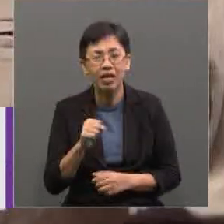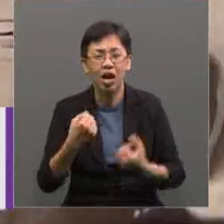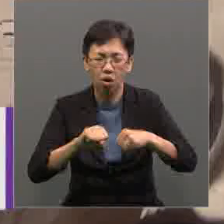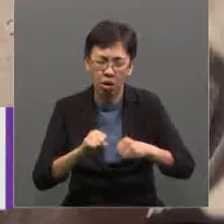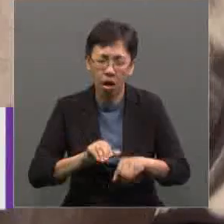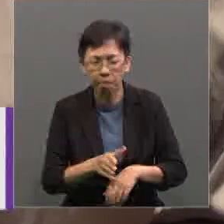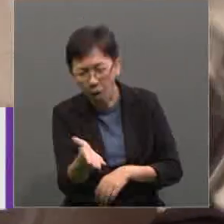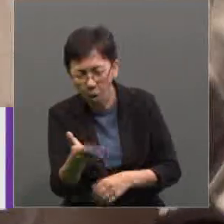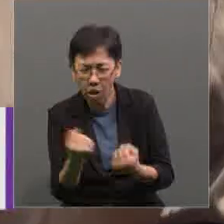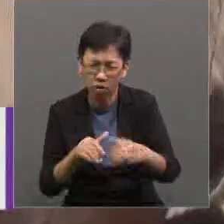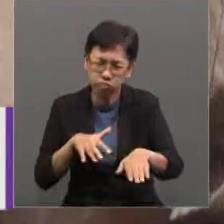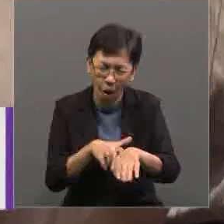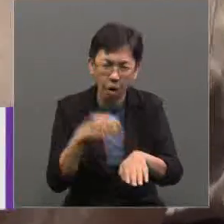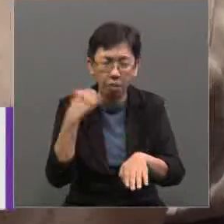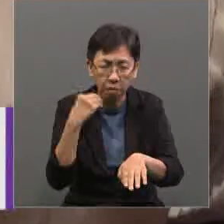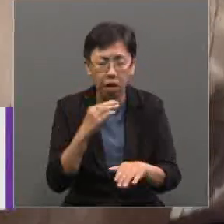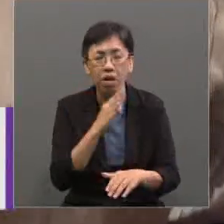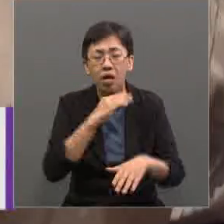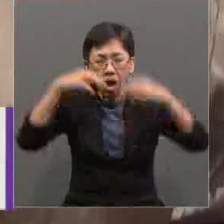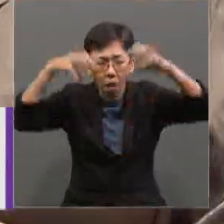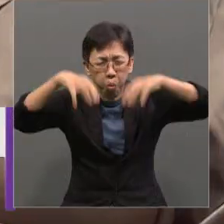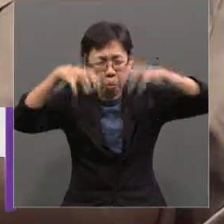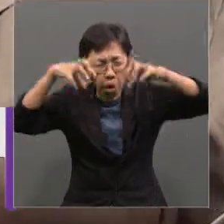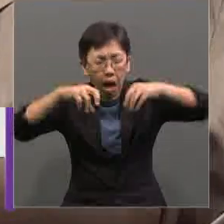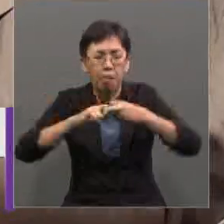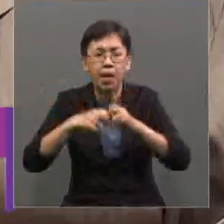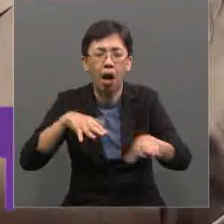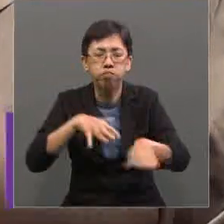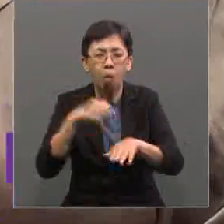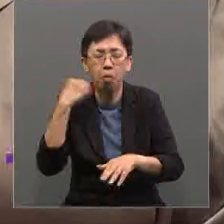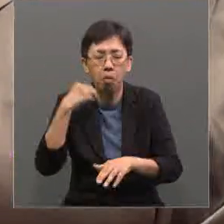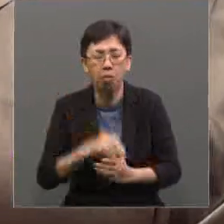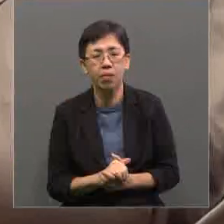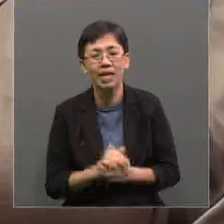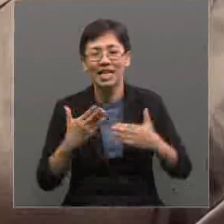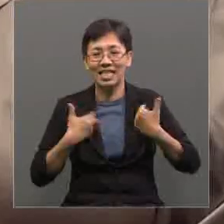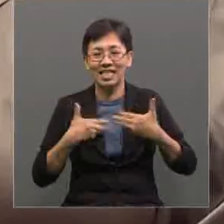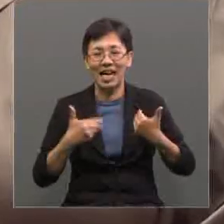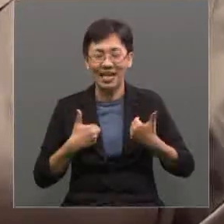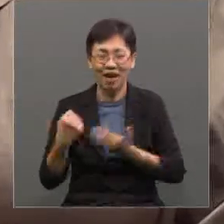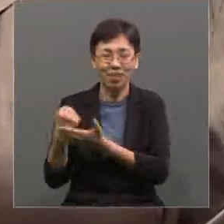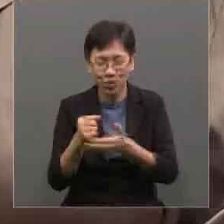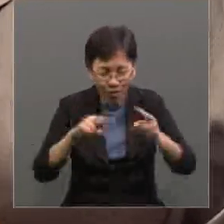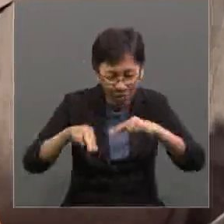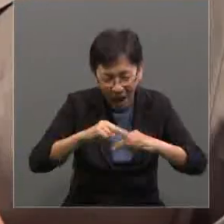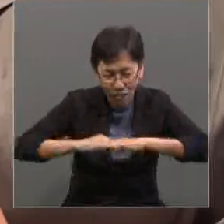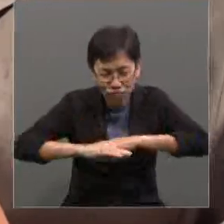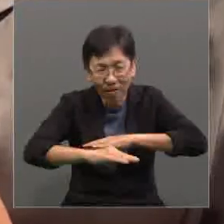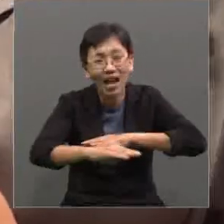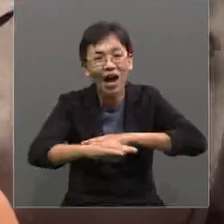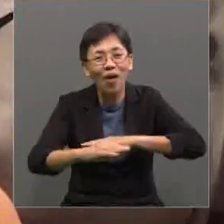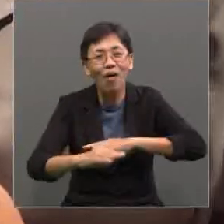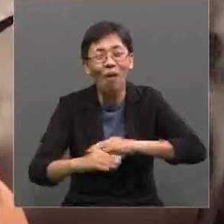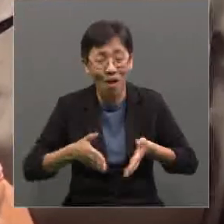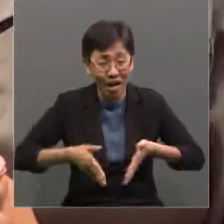บ่อยเพราะว่าถ้าหน้าฝนก็คือบ่อยมากเลยค่ะดีใจที่เข้ามาดูแลในเรื่องนี้ให้ ได้ถนนก็เหมือน